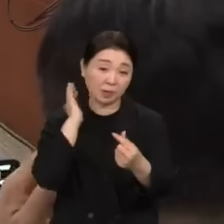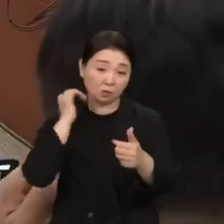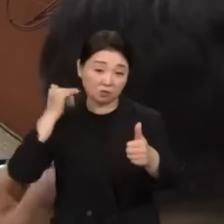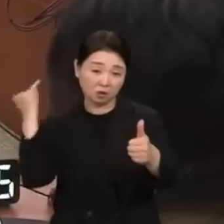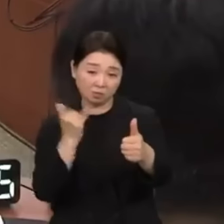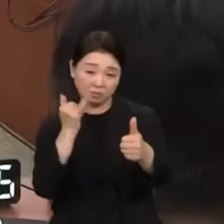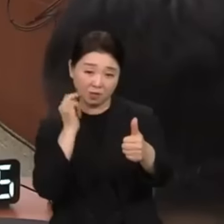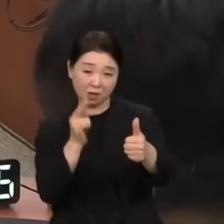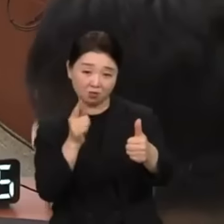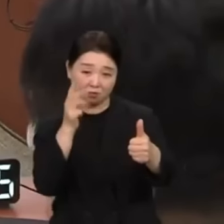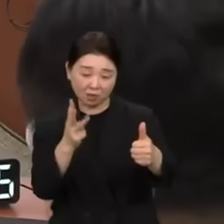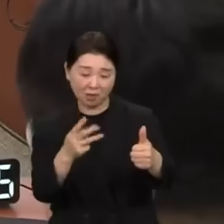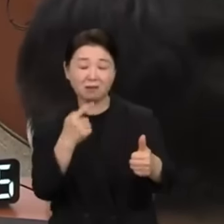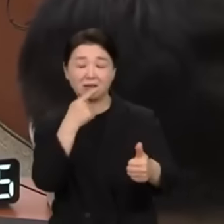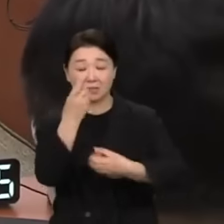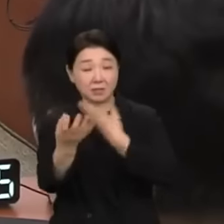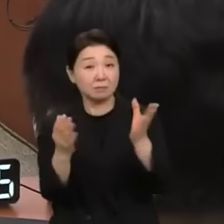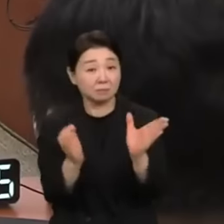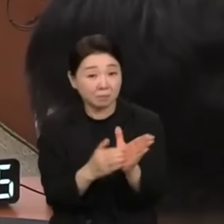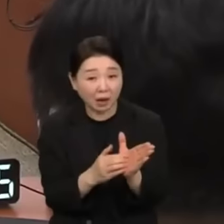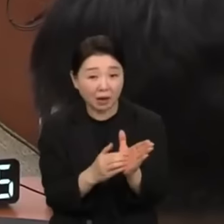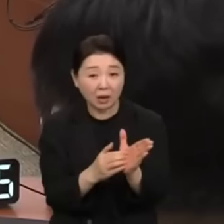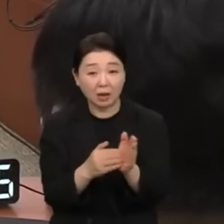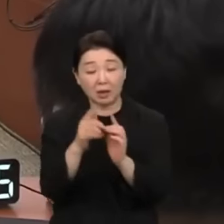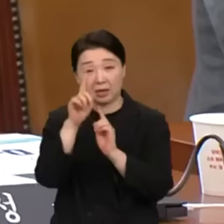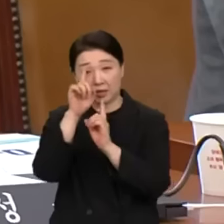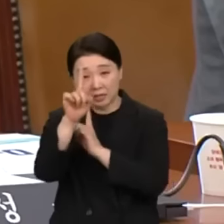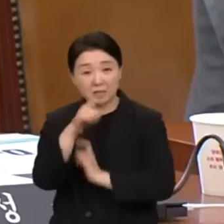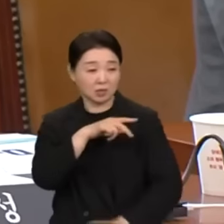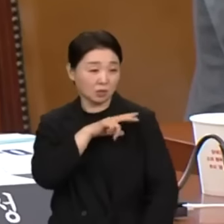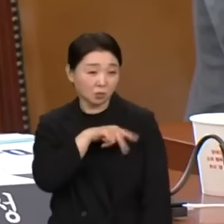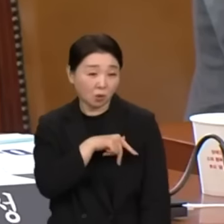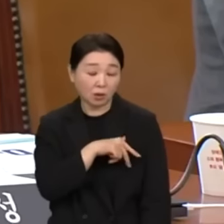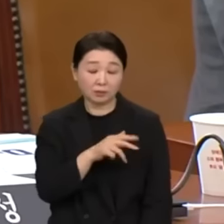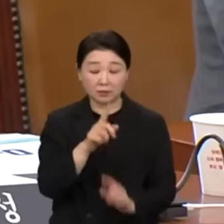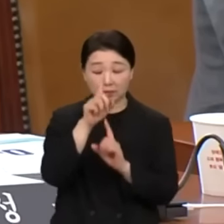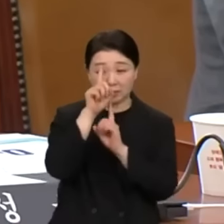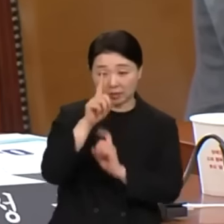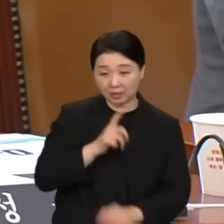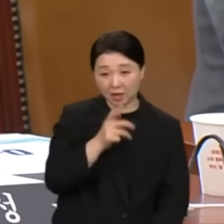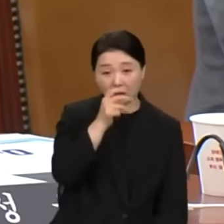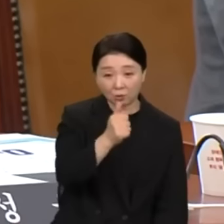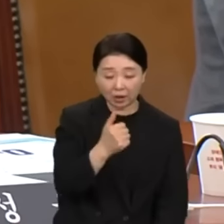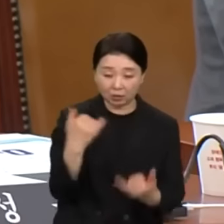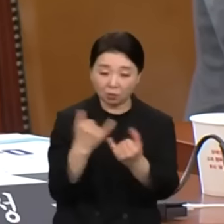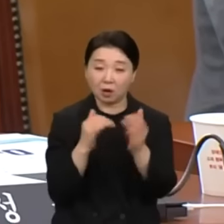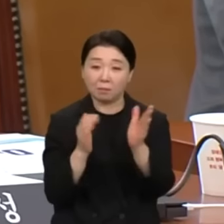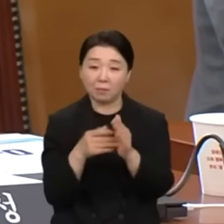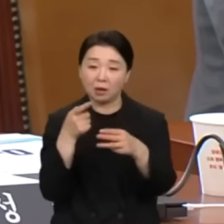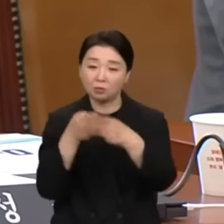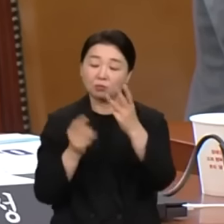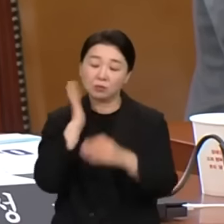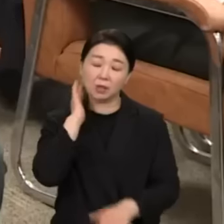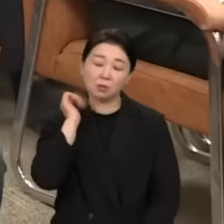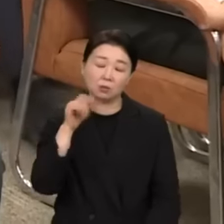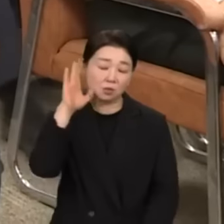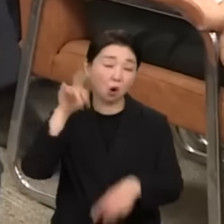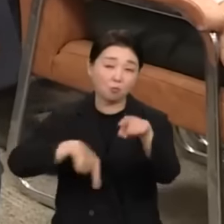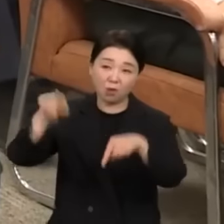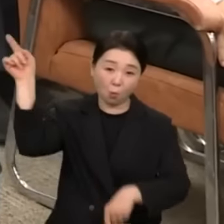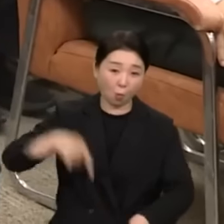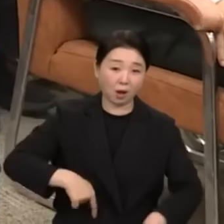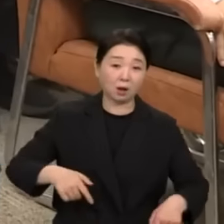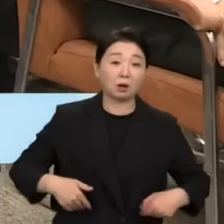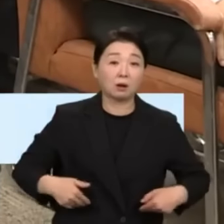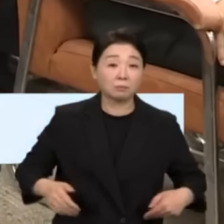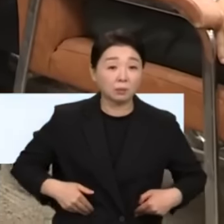사실은 시인했습니다. 그러자 이성윤 의원은 이 전 장관 등과 통화한 윤 대통령도 청문회장에 나와야 한다고 했습니다. 하지만